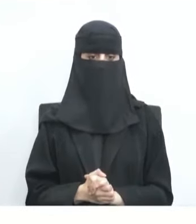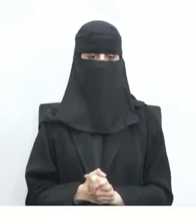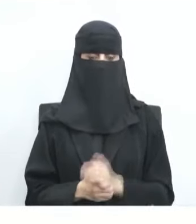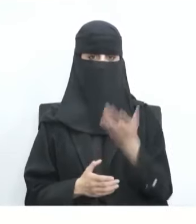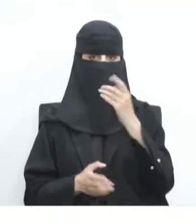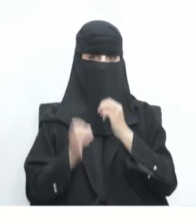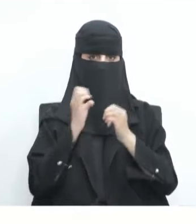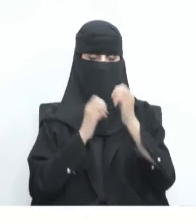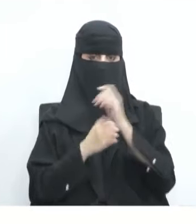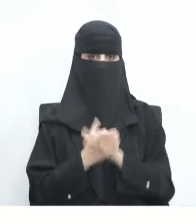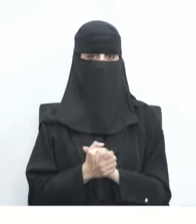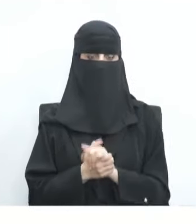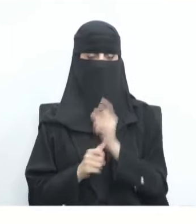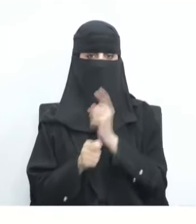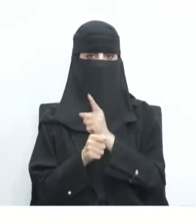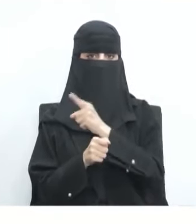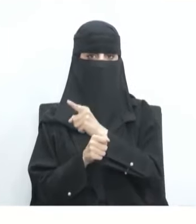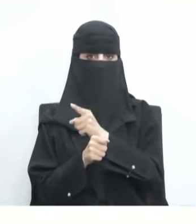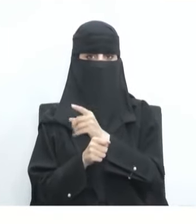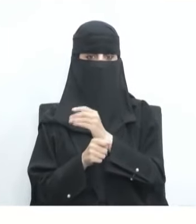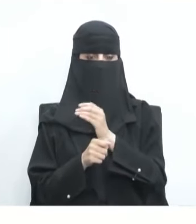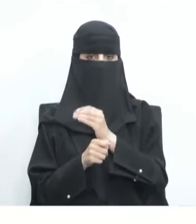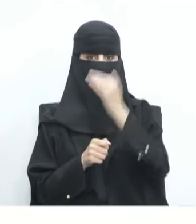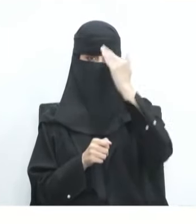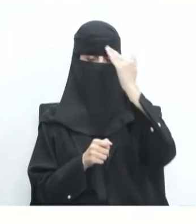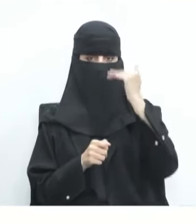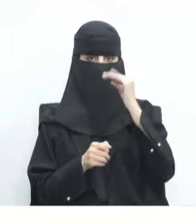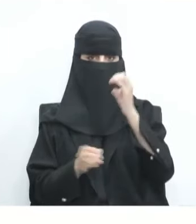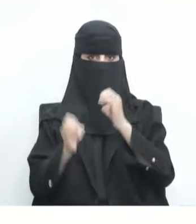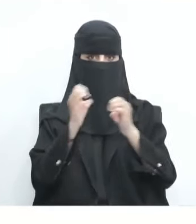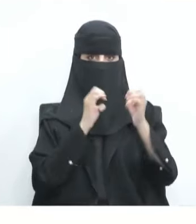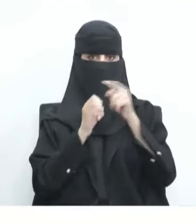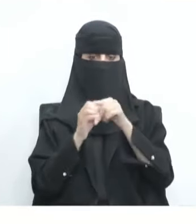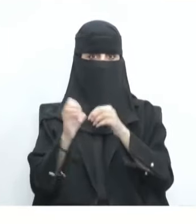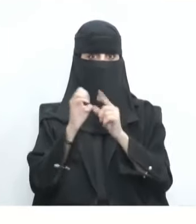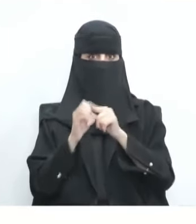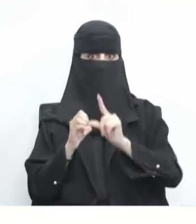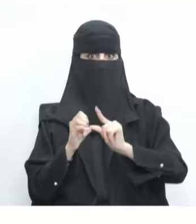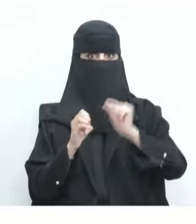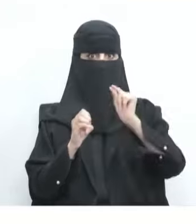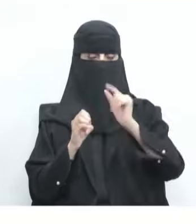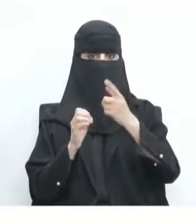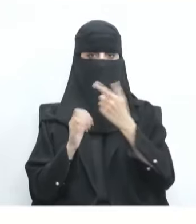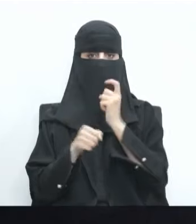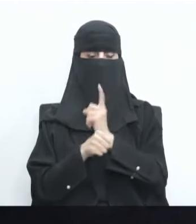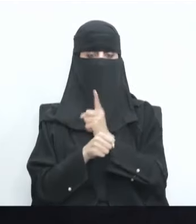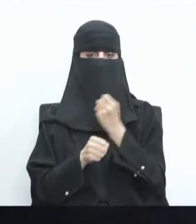ماذا كانت تفعل المعلمه عندما تستحسن الفكره من رزان وصديقاتها